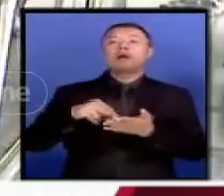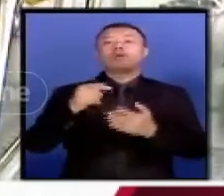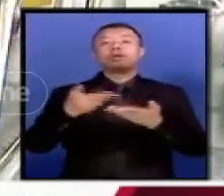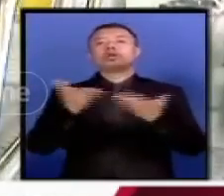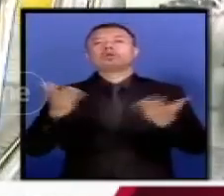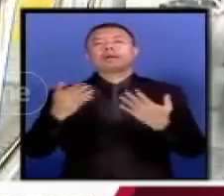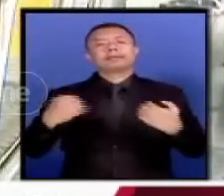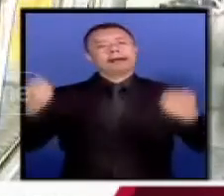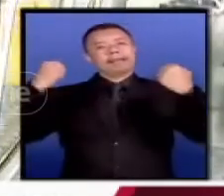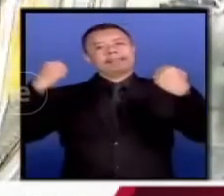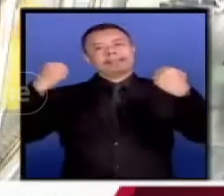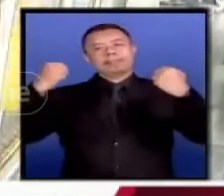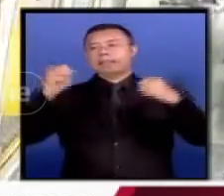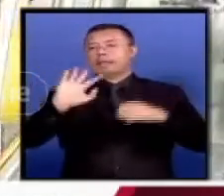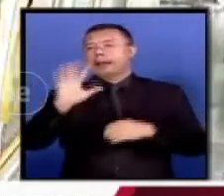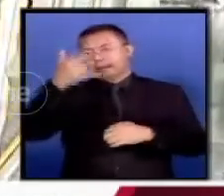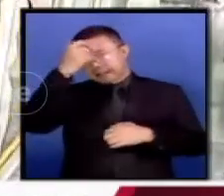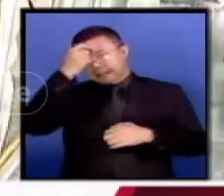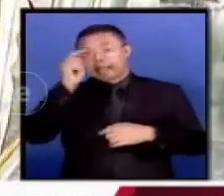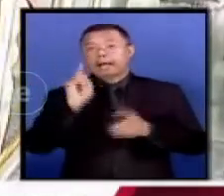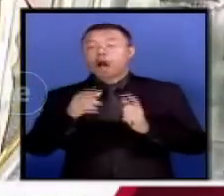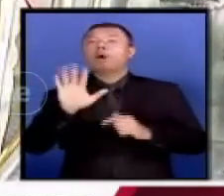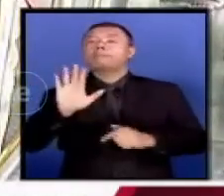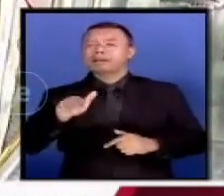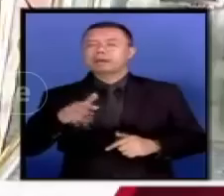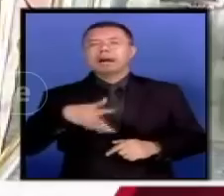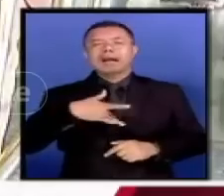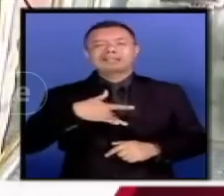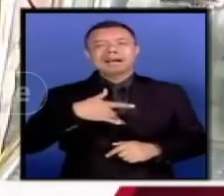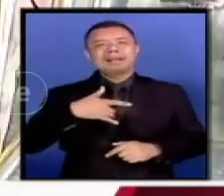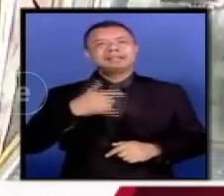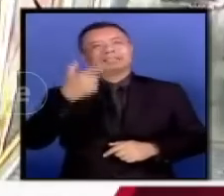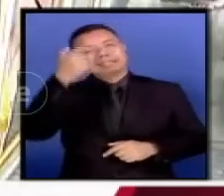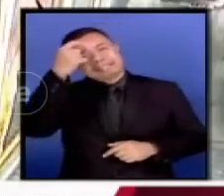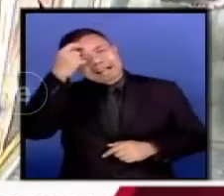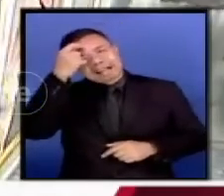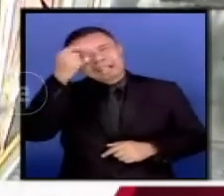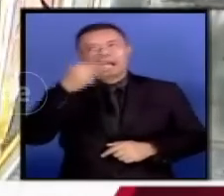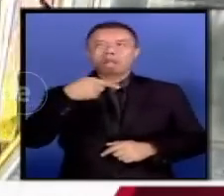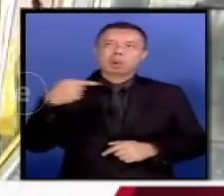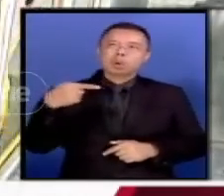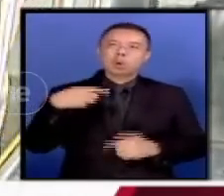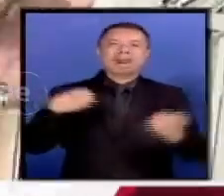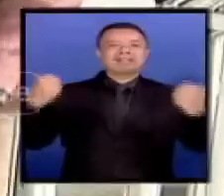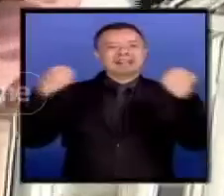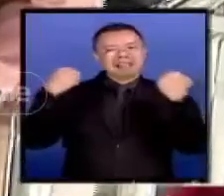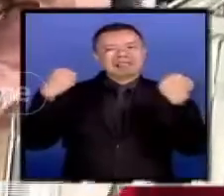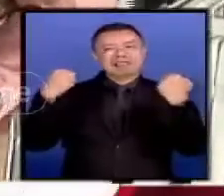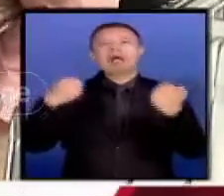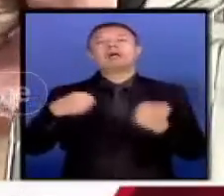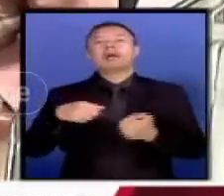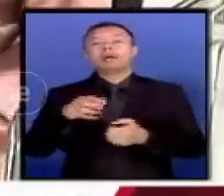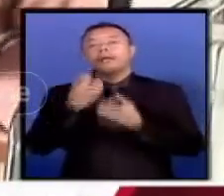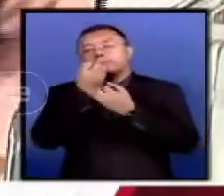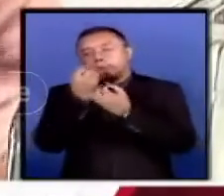kondisi fit ataupun sehat. Dan bagi para penumpang yang sedang merasa sedang dalam kondisi yang kurang enak ataupun sedang sakit, ini